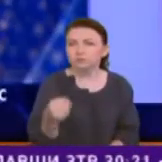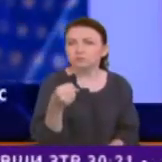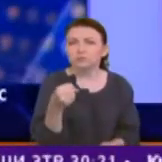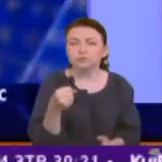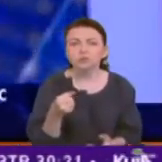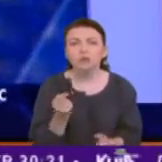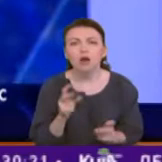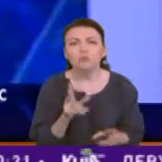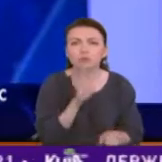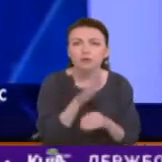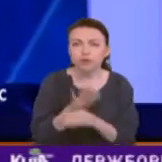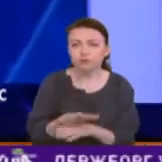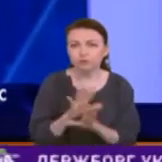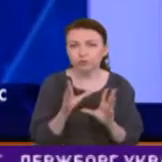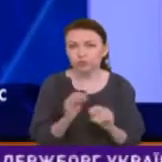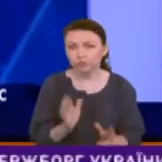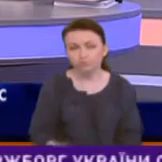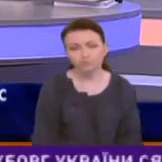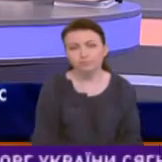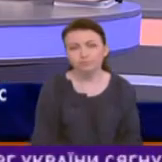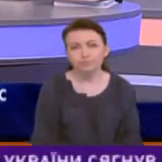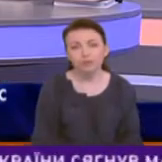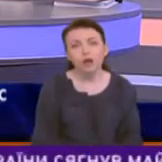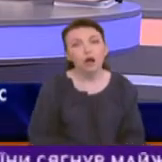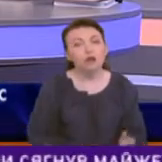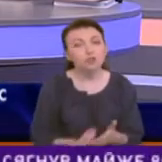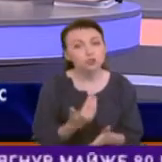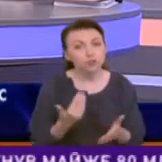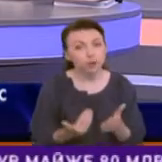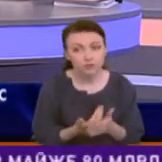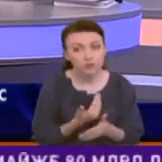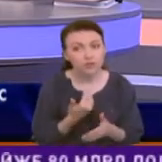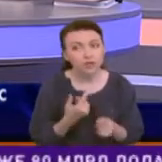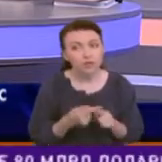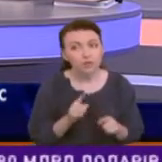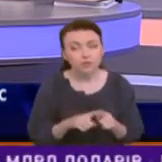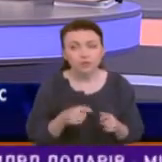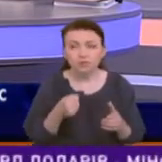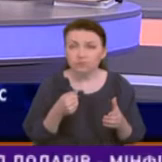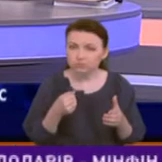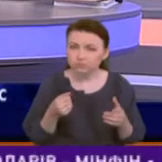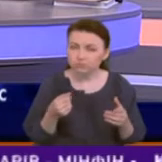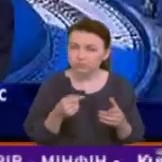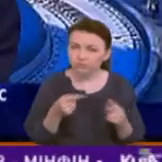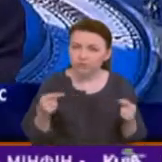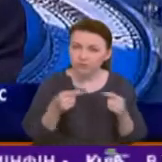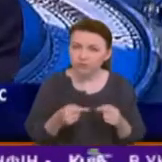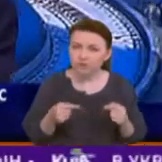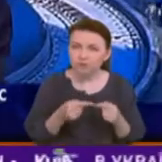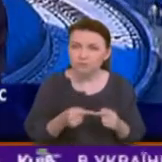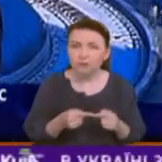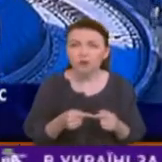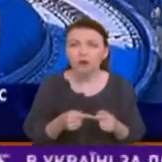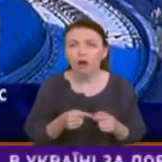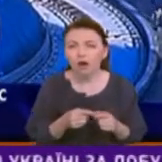як вчиняти і як жити. Але оці новації, я так розумію, по вашій тональності є до певної міри в певних моментах, в певних аспектах